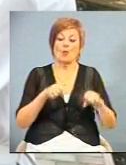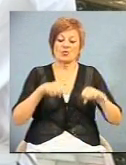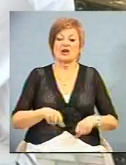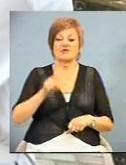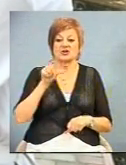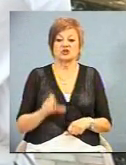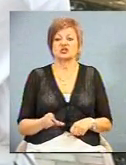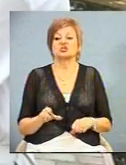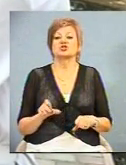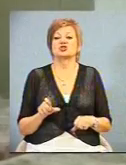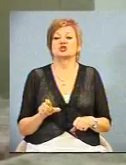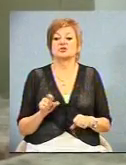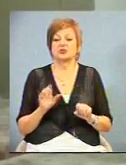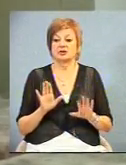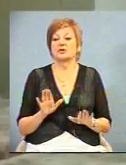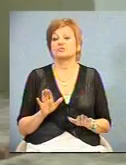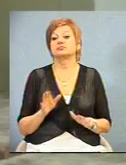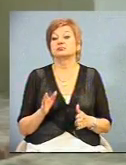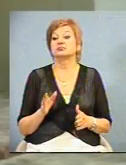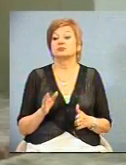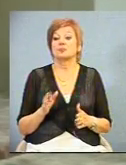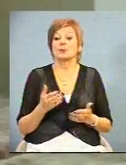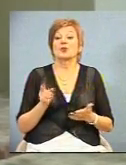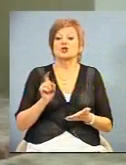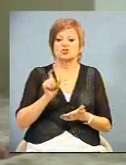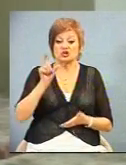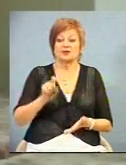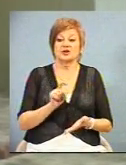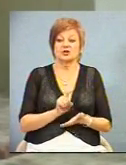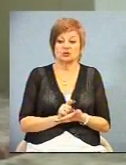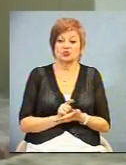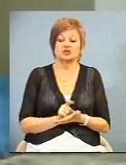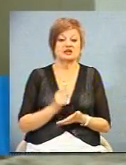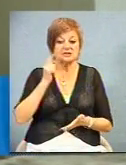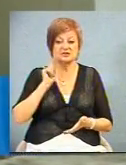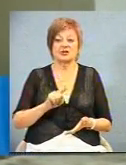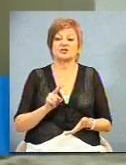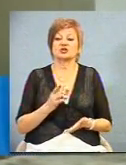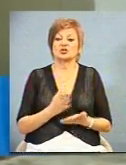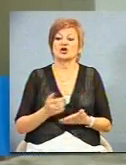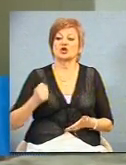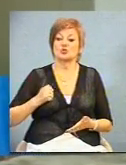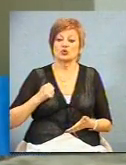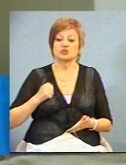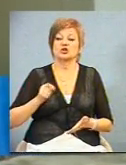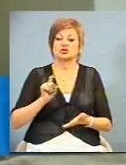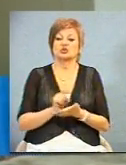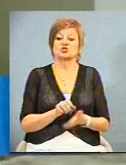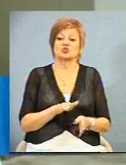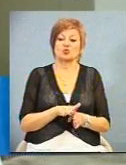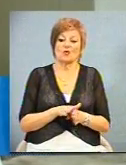людини в місцях несвободи. Громадянське суспільство повинно знати, що є стандарти, яких повинні дотримуватися в усіх без